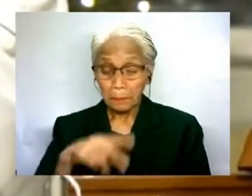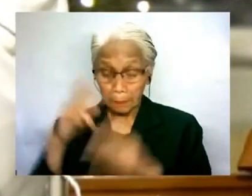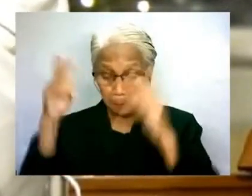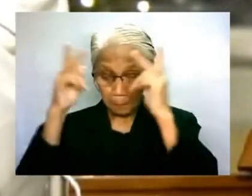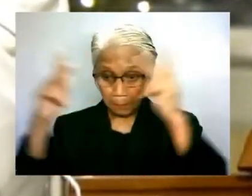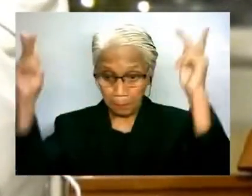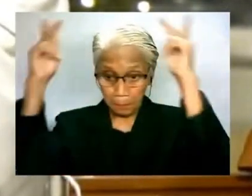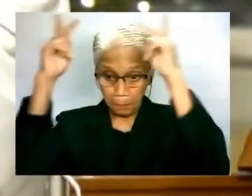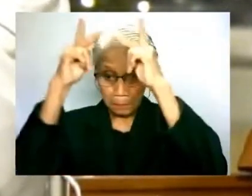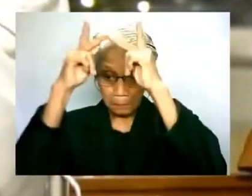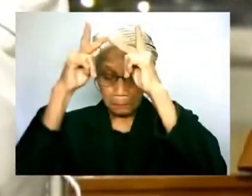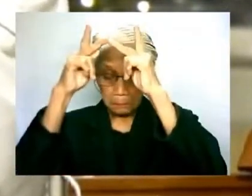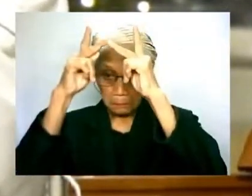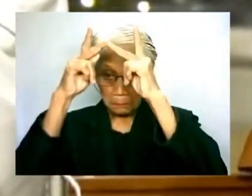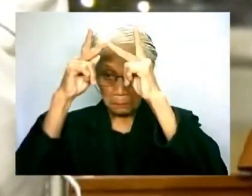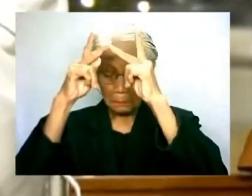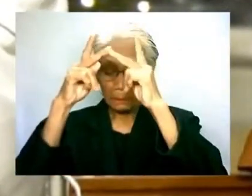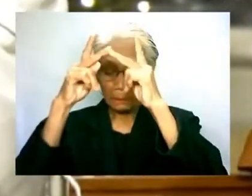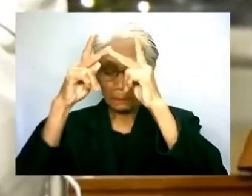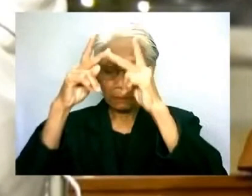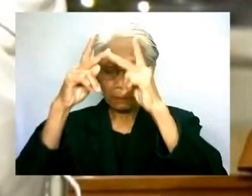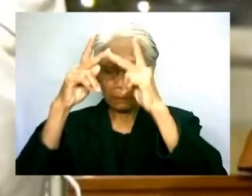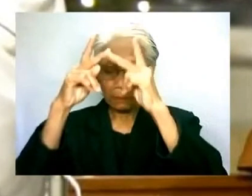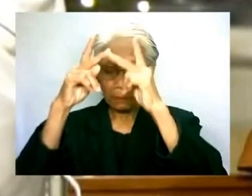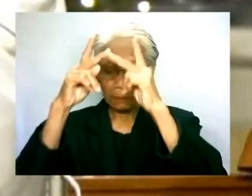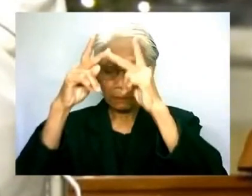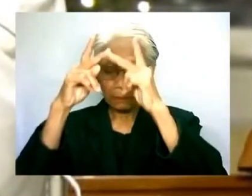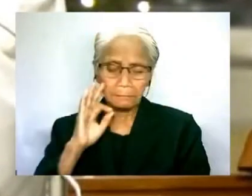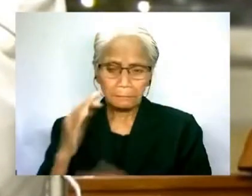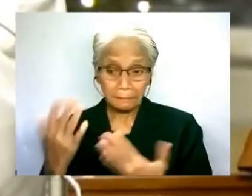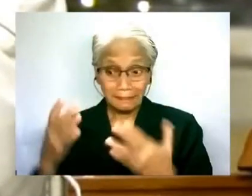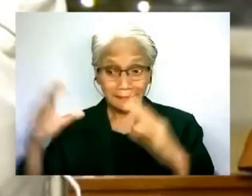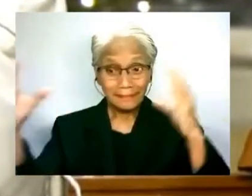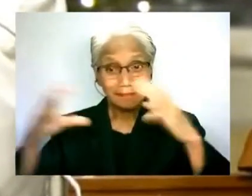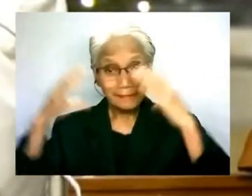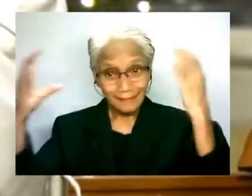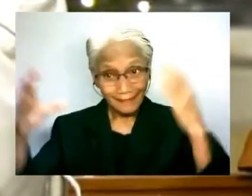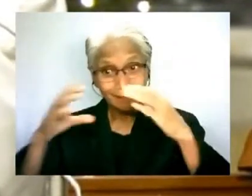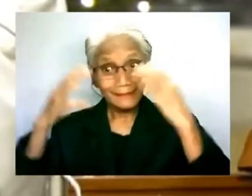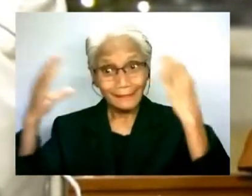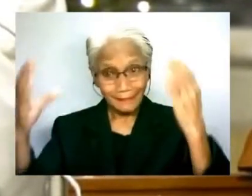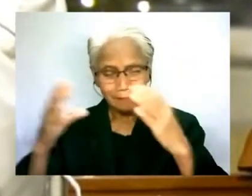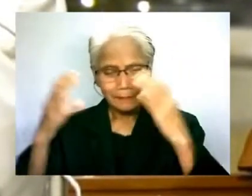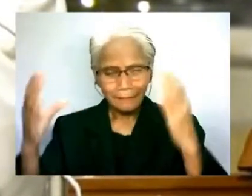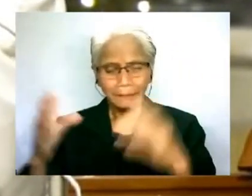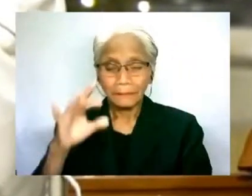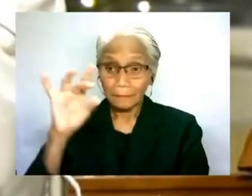Francisco, si Pope Francis, na nagdiriwang ng kanyang